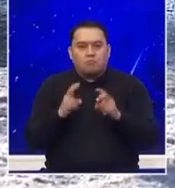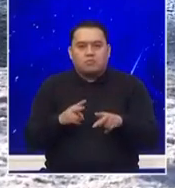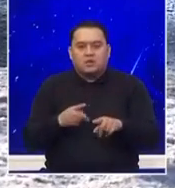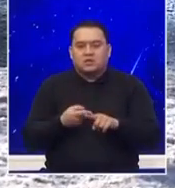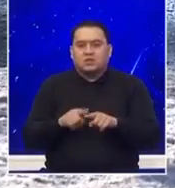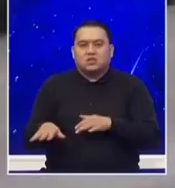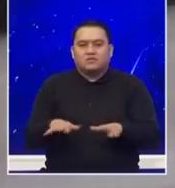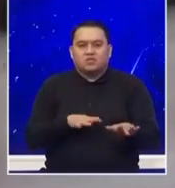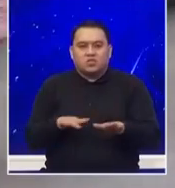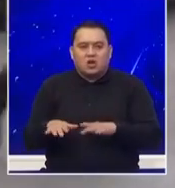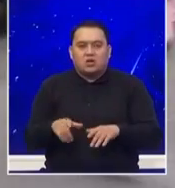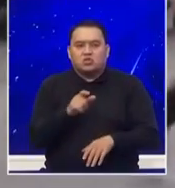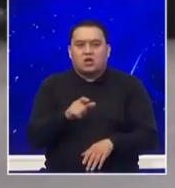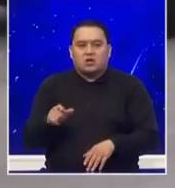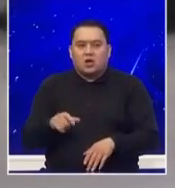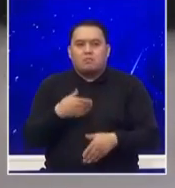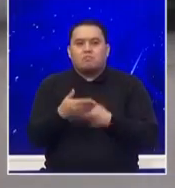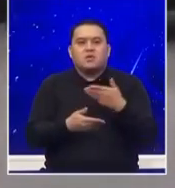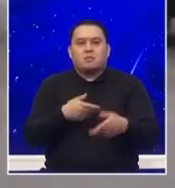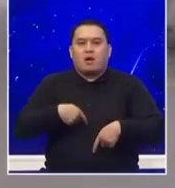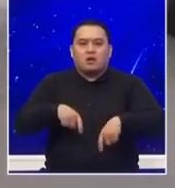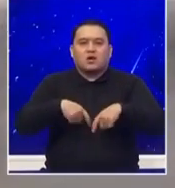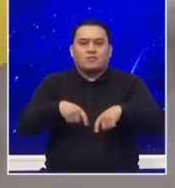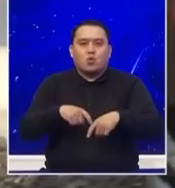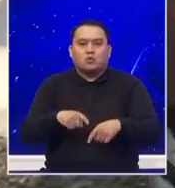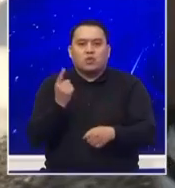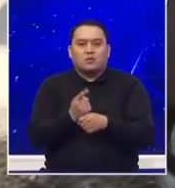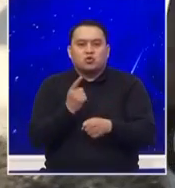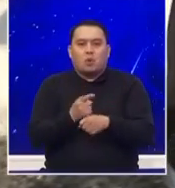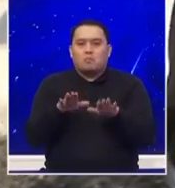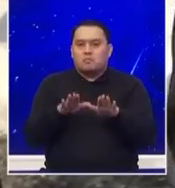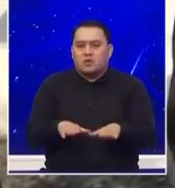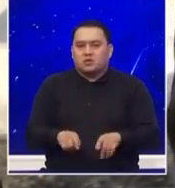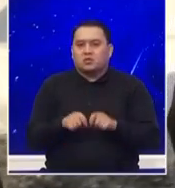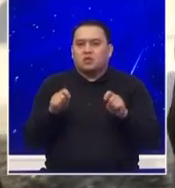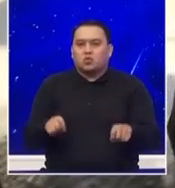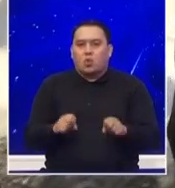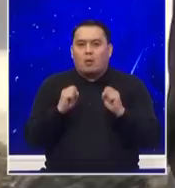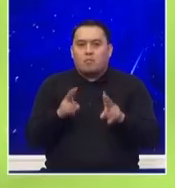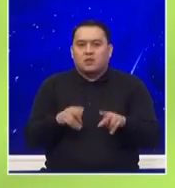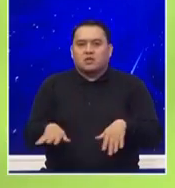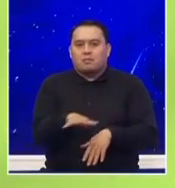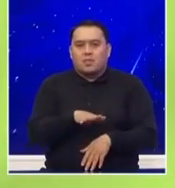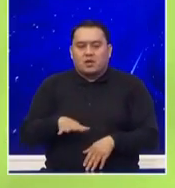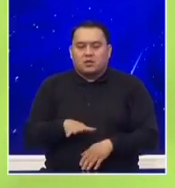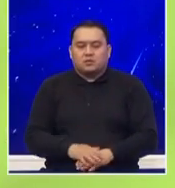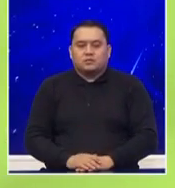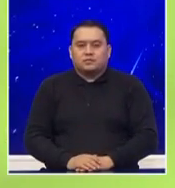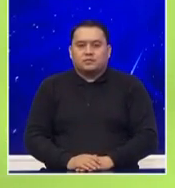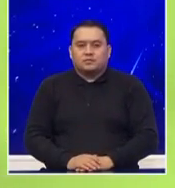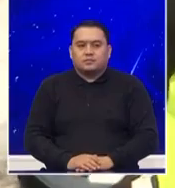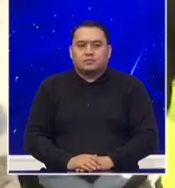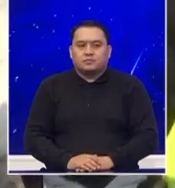маневры. Пешеходы, в свою очередь, перебегают дорогу в неположенном месте, что также создает аварийную ситуацию, добавили